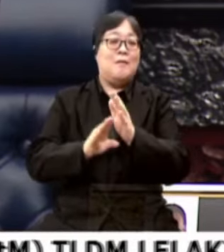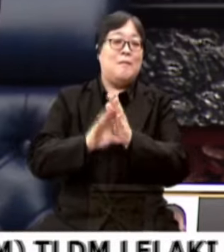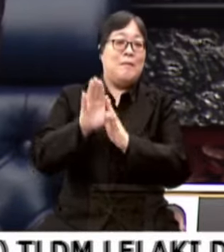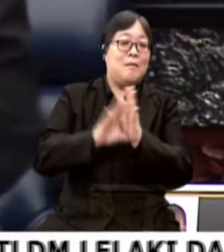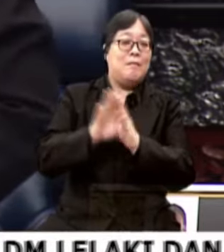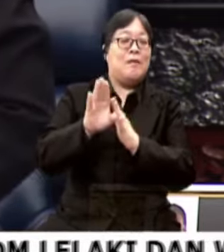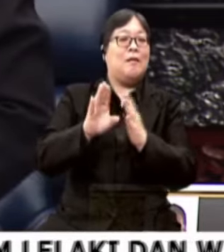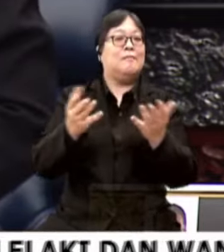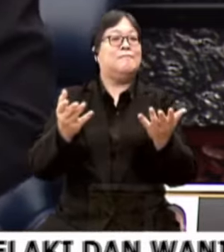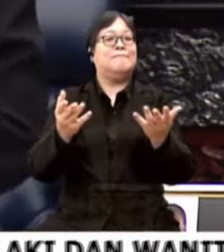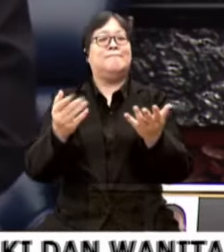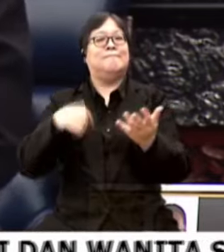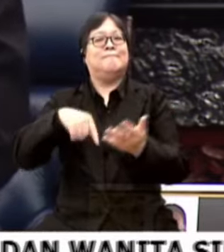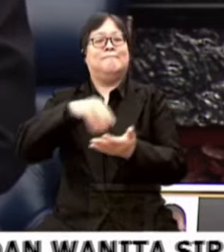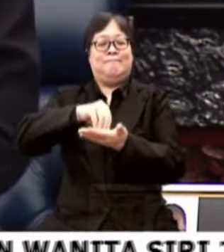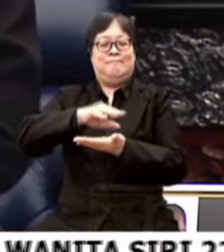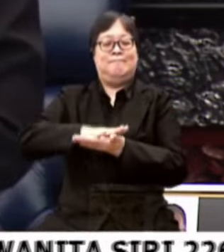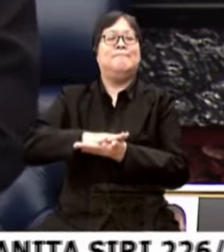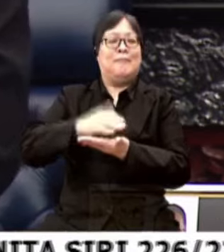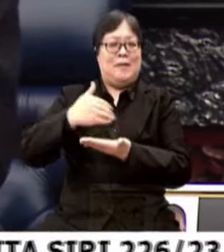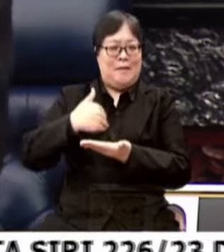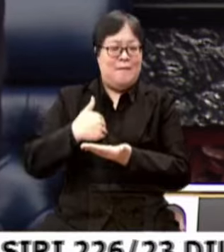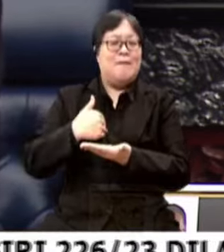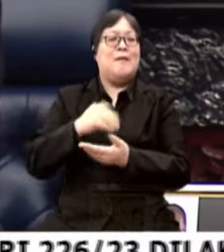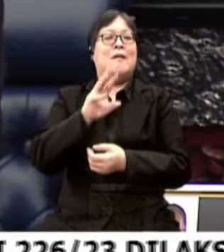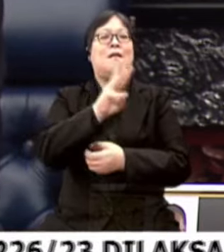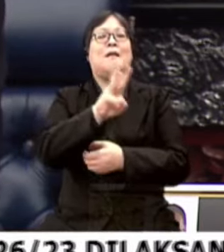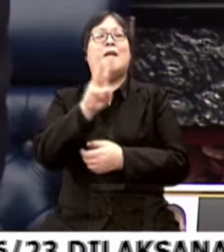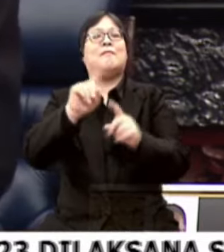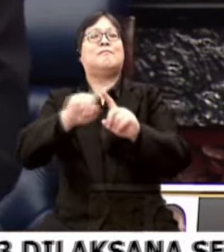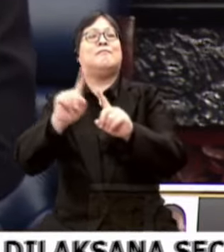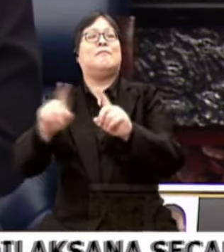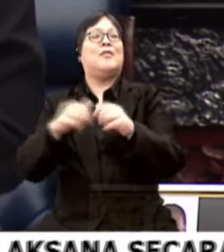kosong dan wanita kita maklum terdapat 66